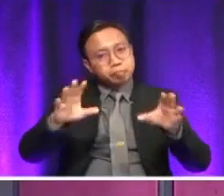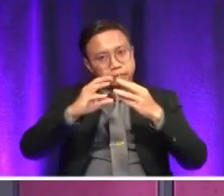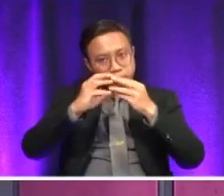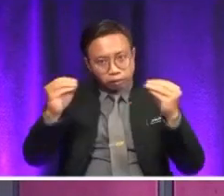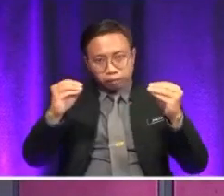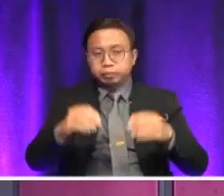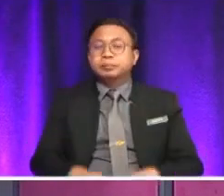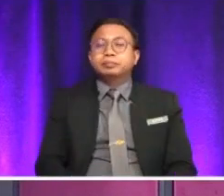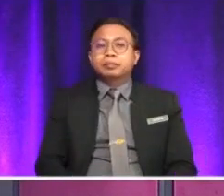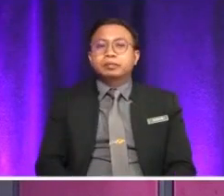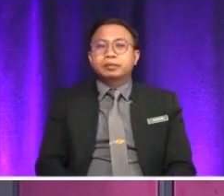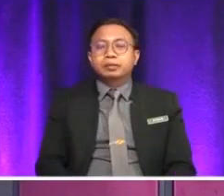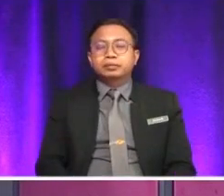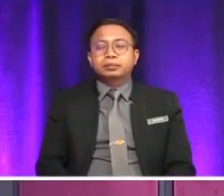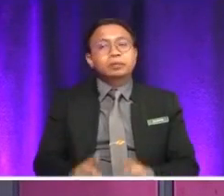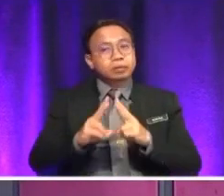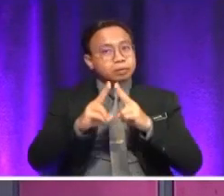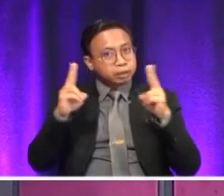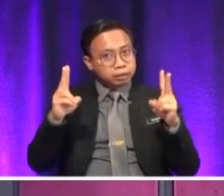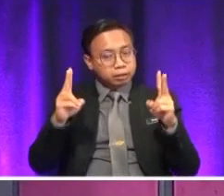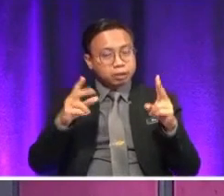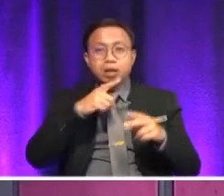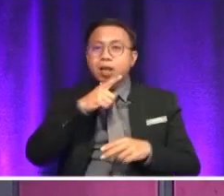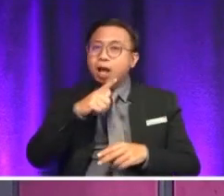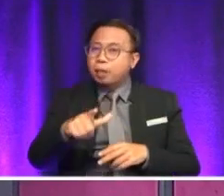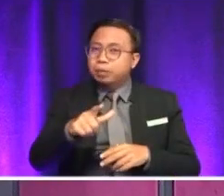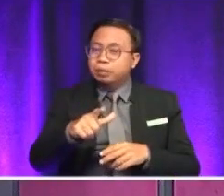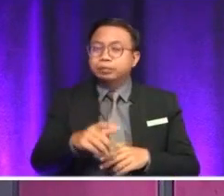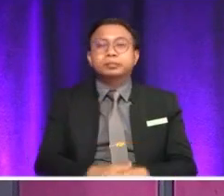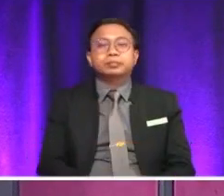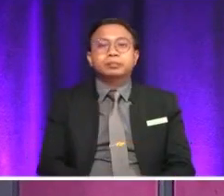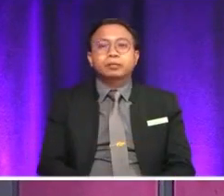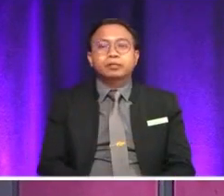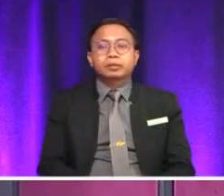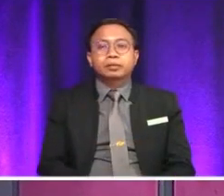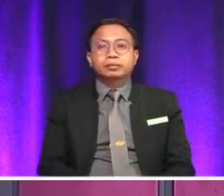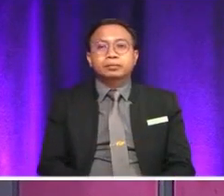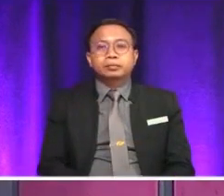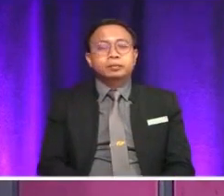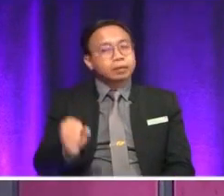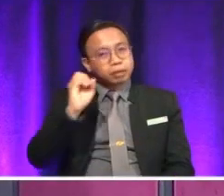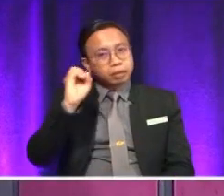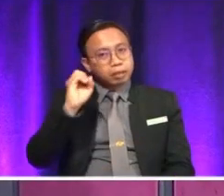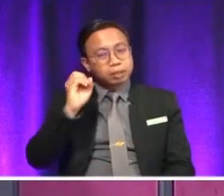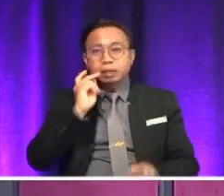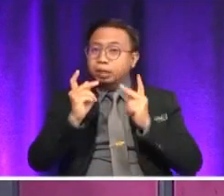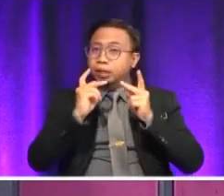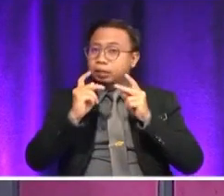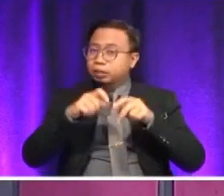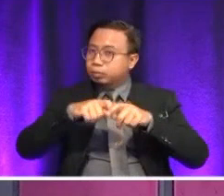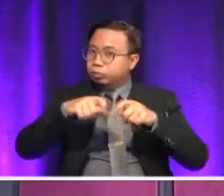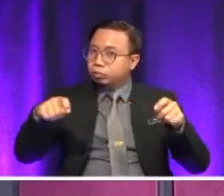Macam ni dia jadi makin lama benda tu jadi merebak, dan juga tak ada pun kata putus